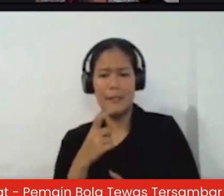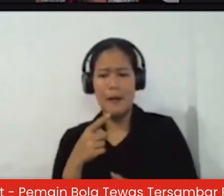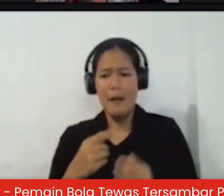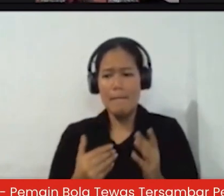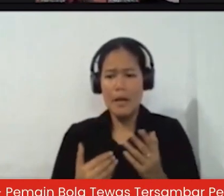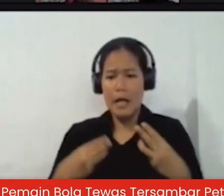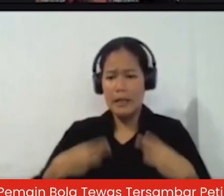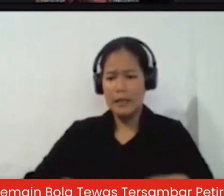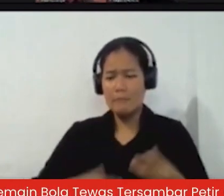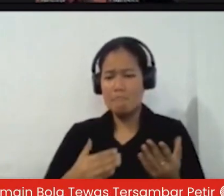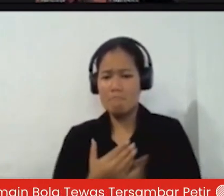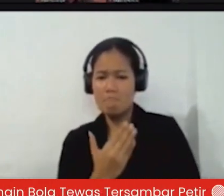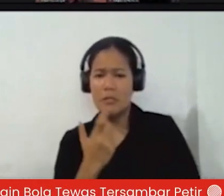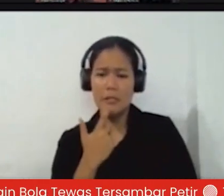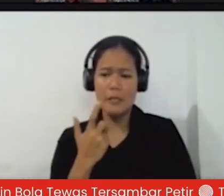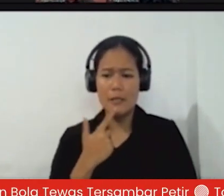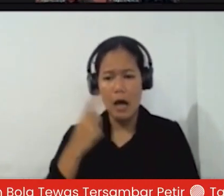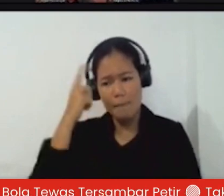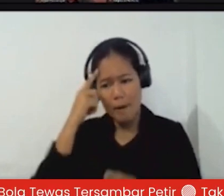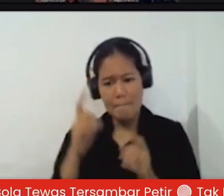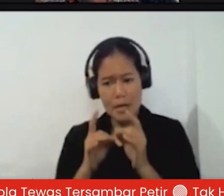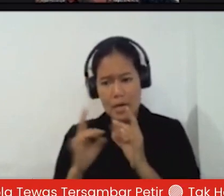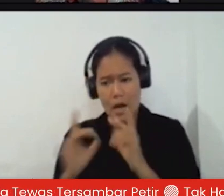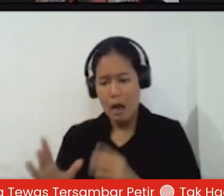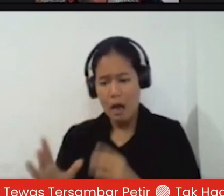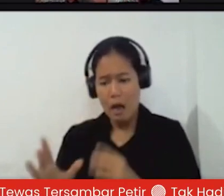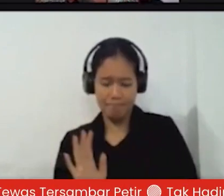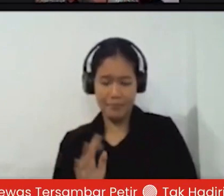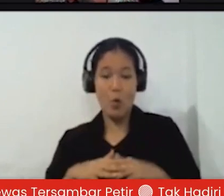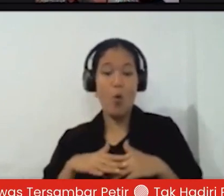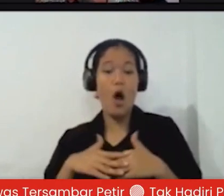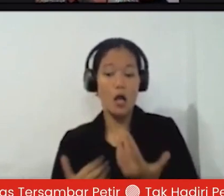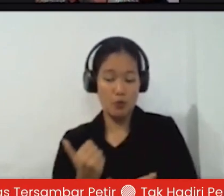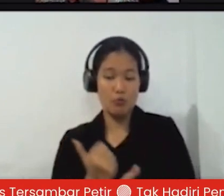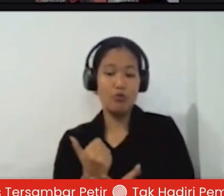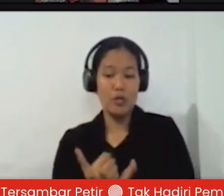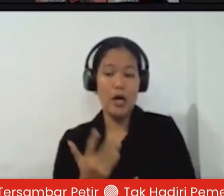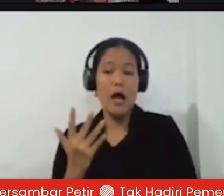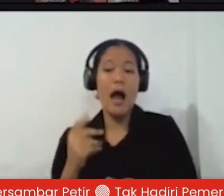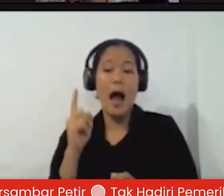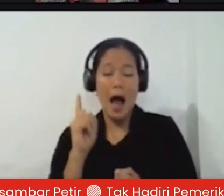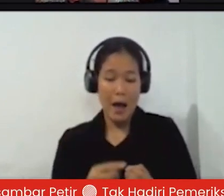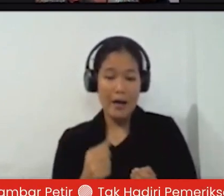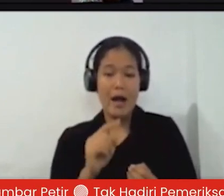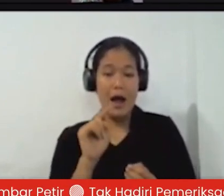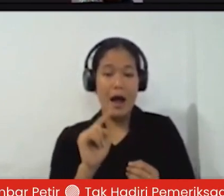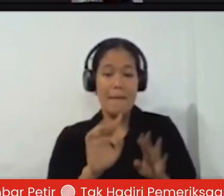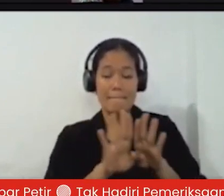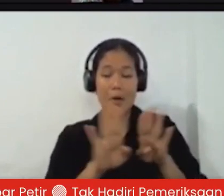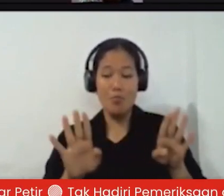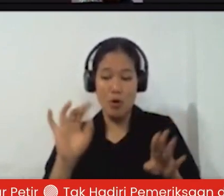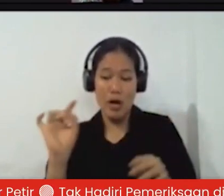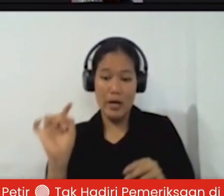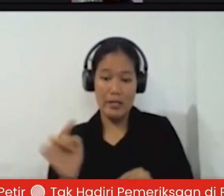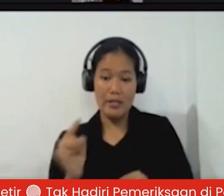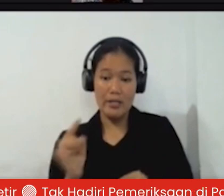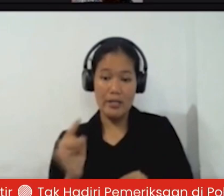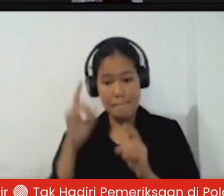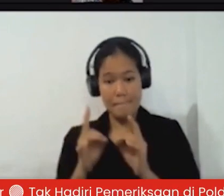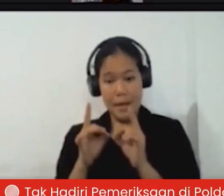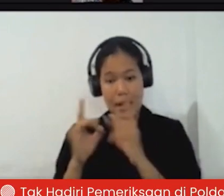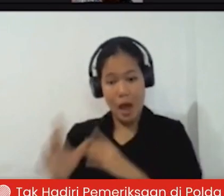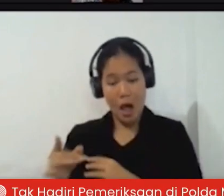90 2023 meskipun ada ruang pada bagian awal pembukaan pendapat berbeda diting opinion yang